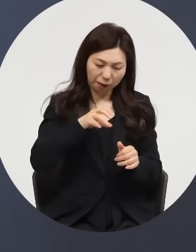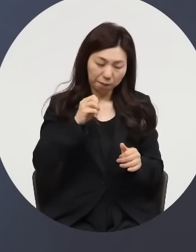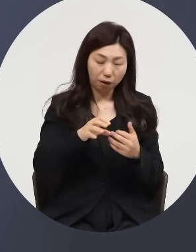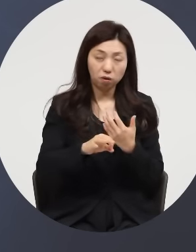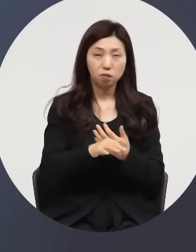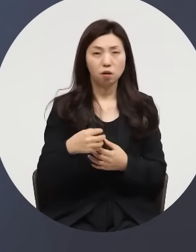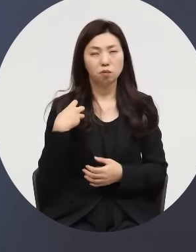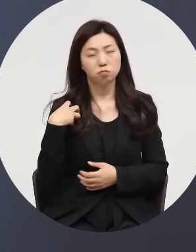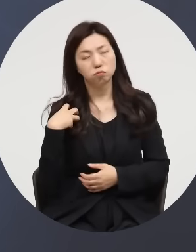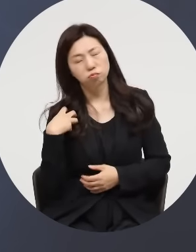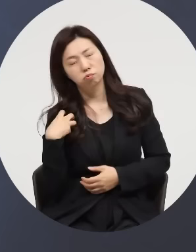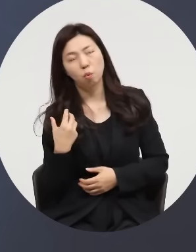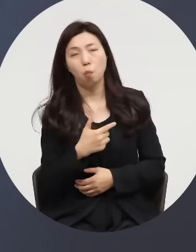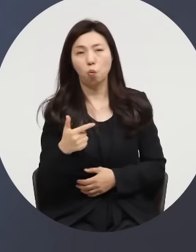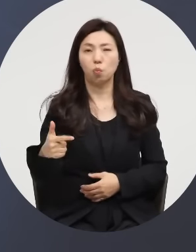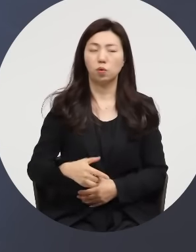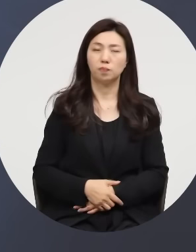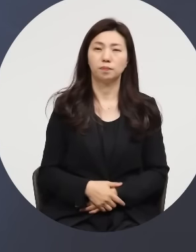거예요.